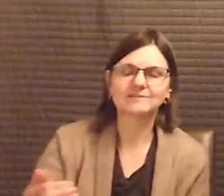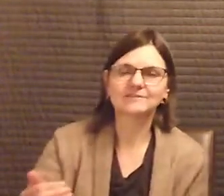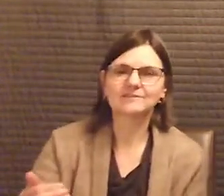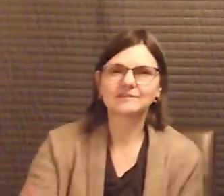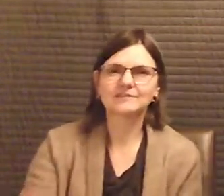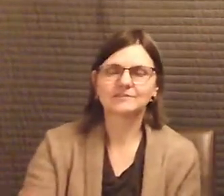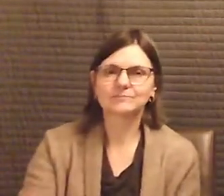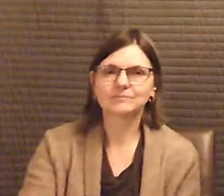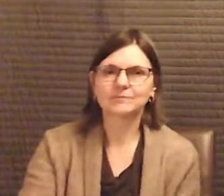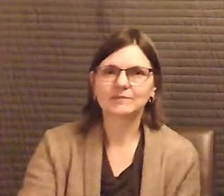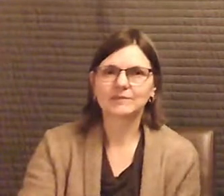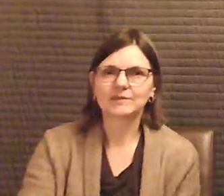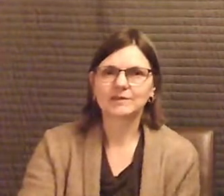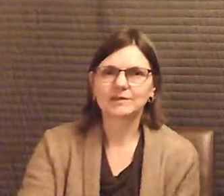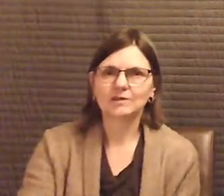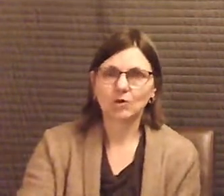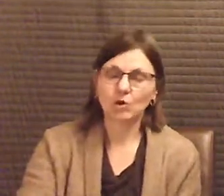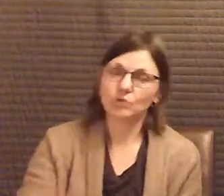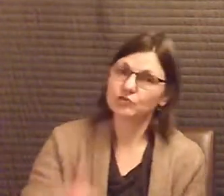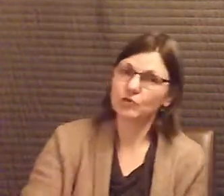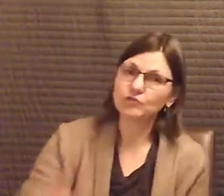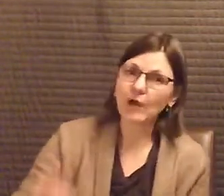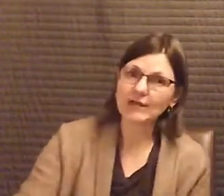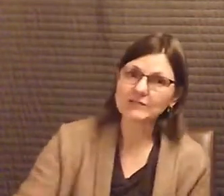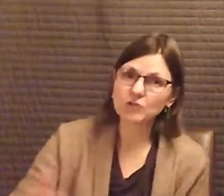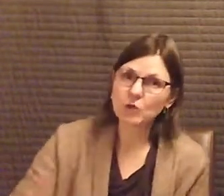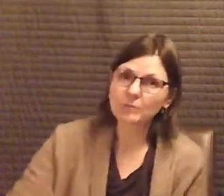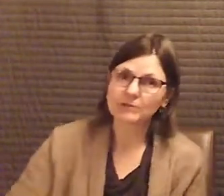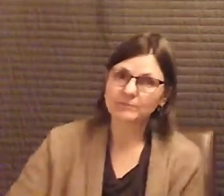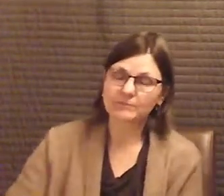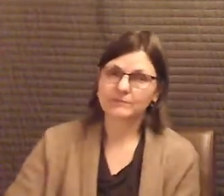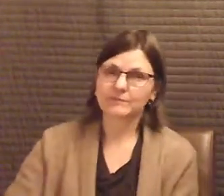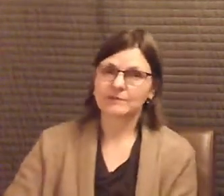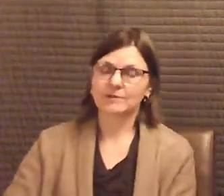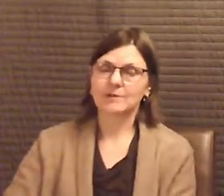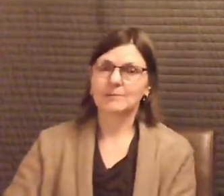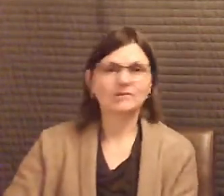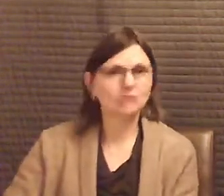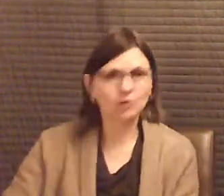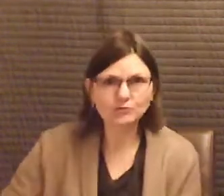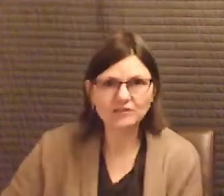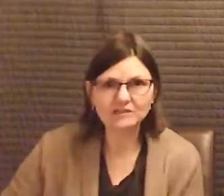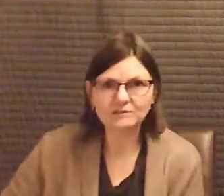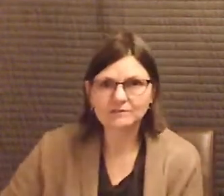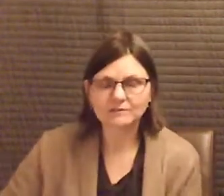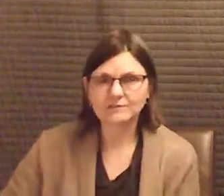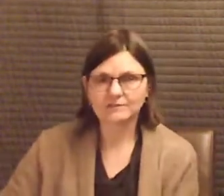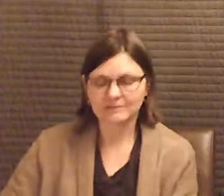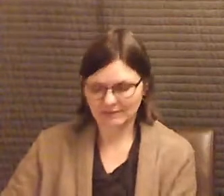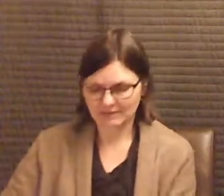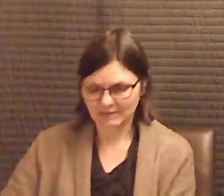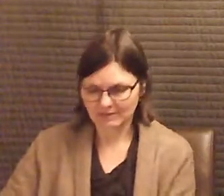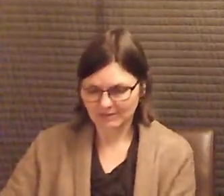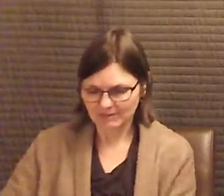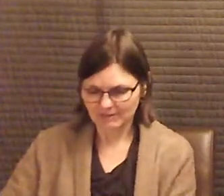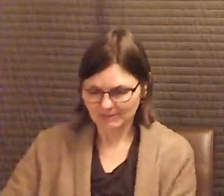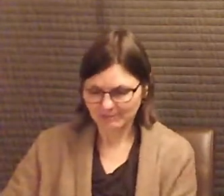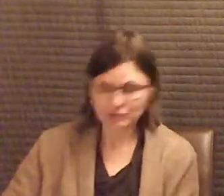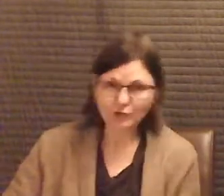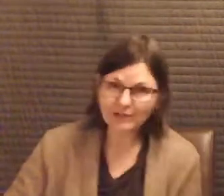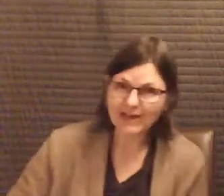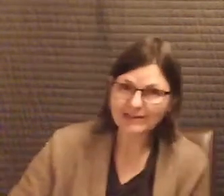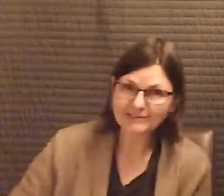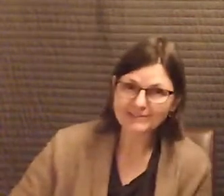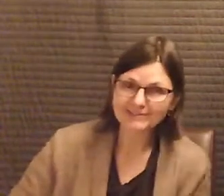nederlands en de jungle at is wat zand johannes de doper edina maar ze geloofden niet collector